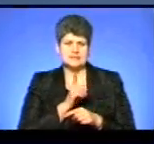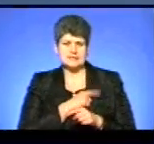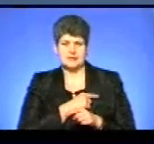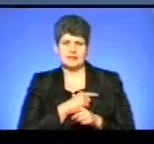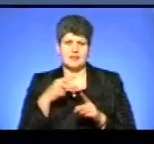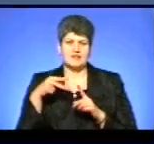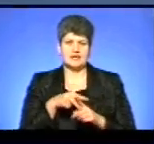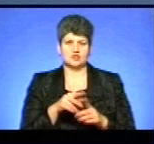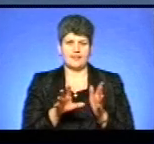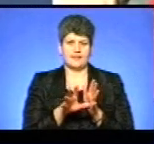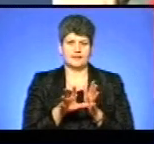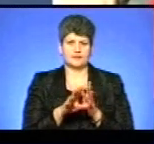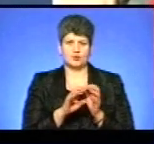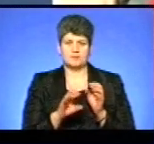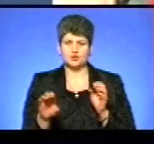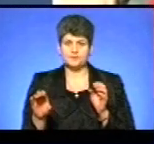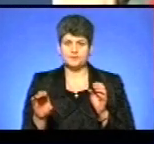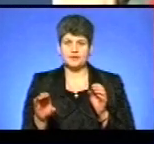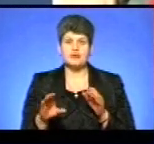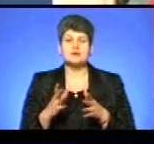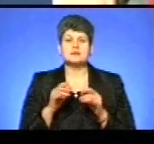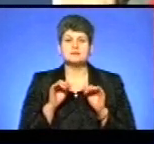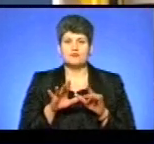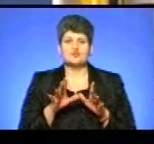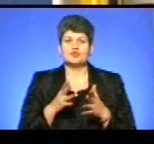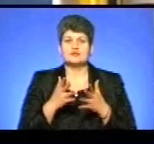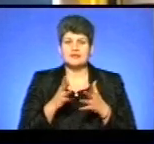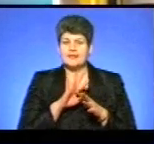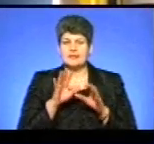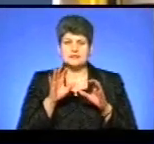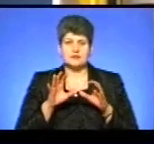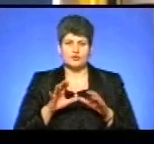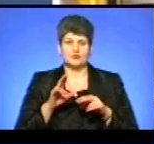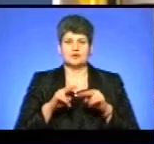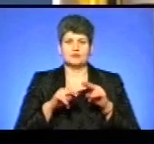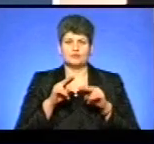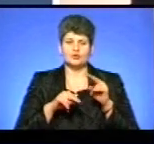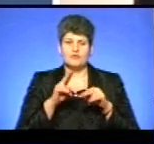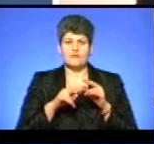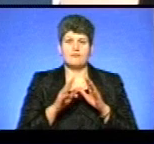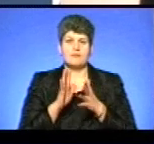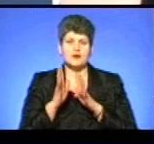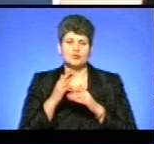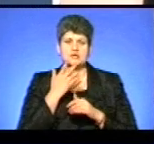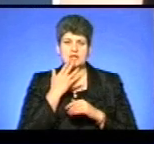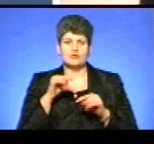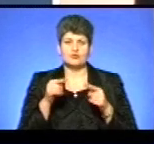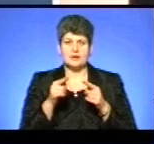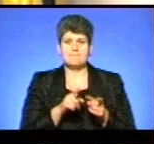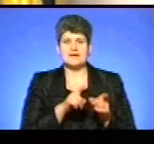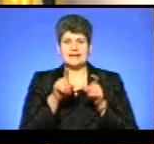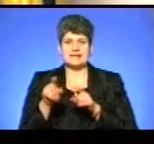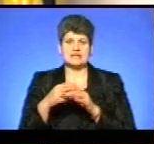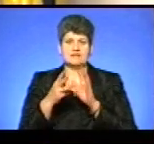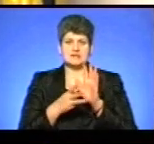електромережу. Суд у справі щодо визнання незаконною забудови у парку Національного відродження перенесли на 18 січня.